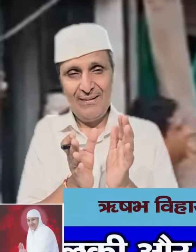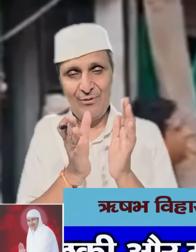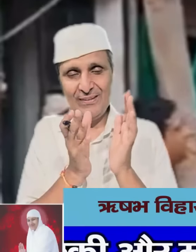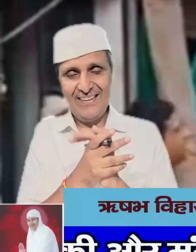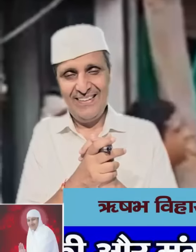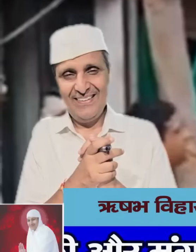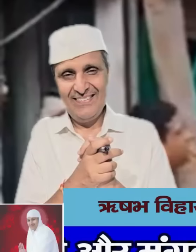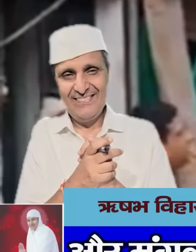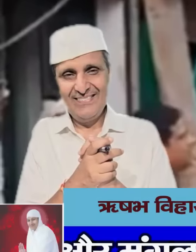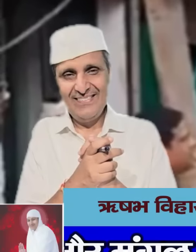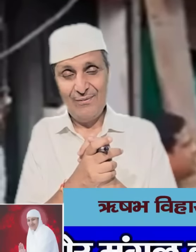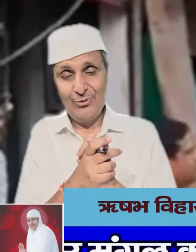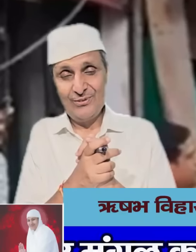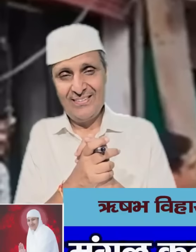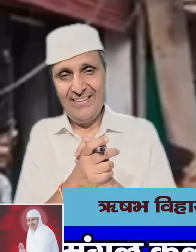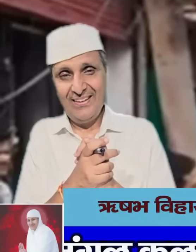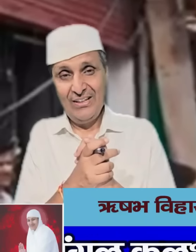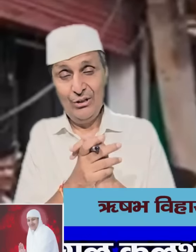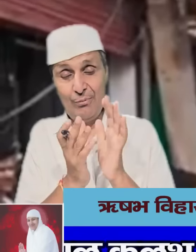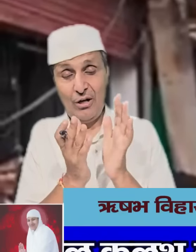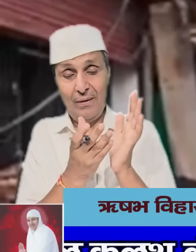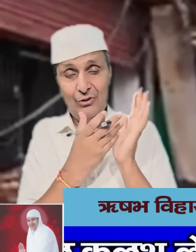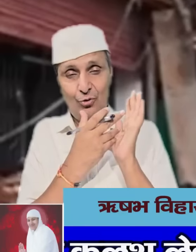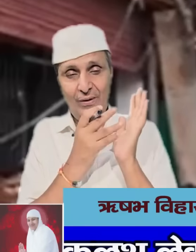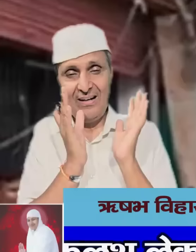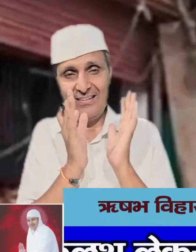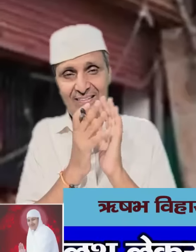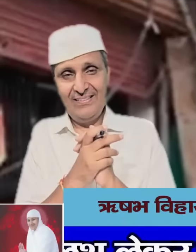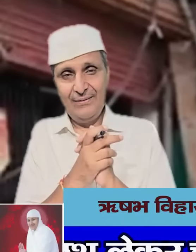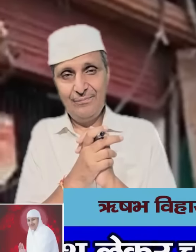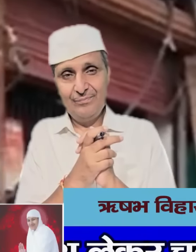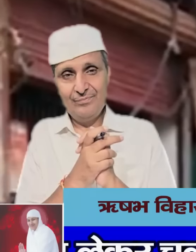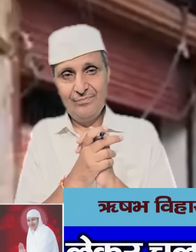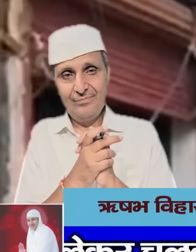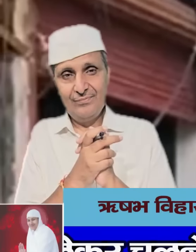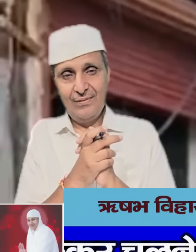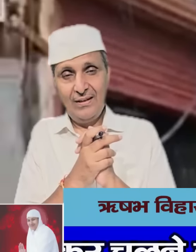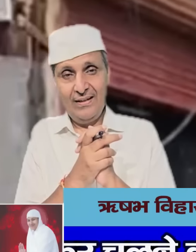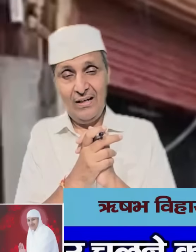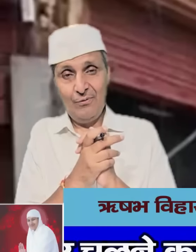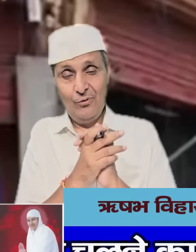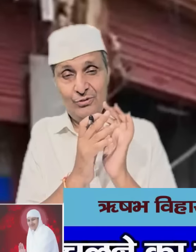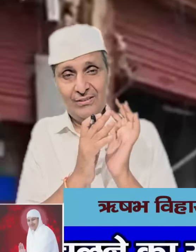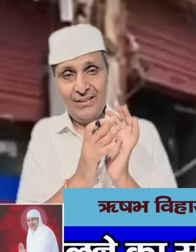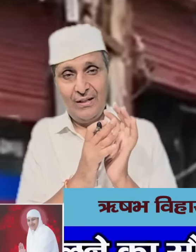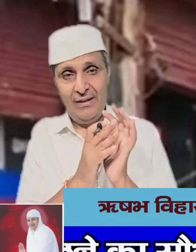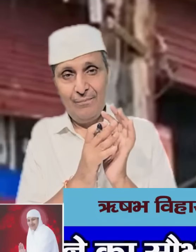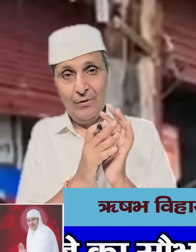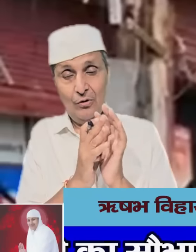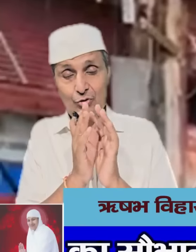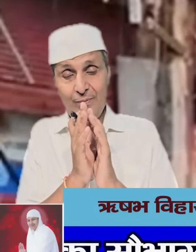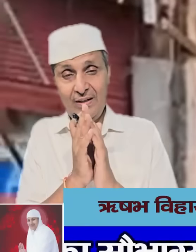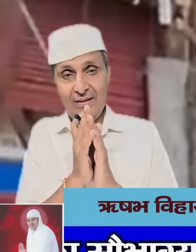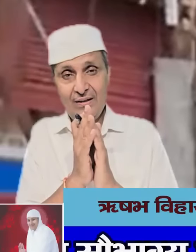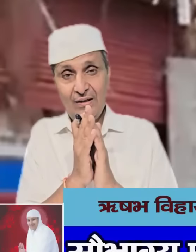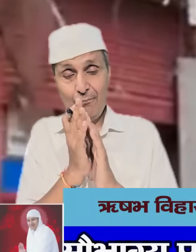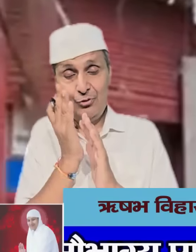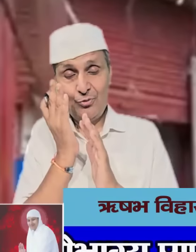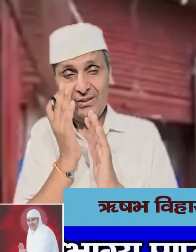1 महीने 1 दिन 32 दिन बाद आपको बता रहे हैं। आप सोच सकते हैं तब कपड़ा शोरूम में आग लग गई थी, लेकिन अब उसके चक्कर में